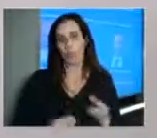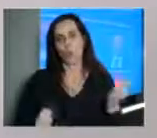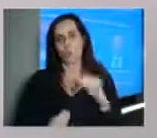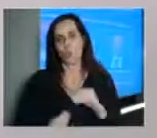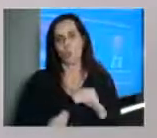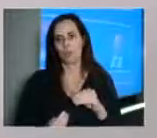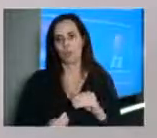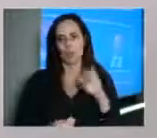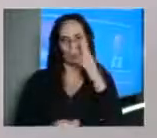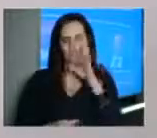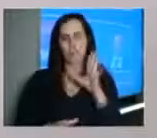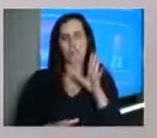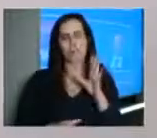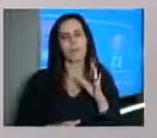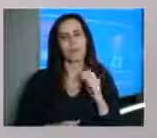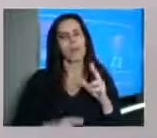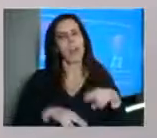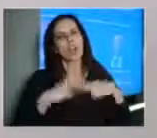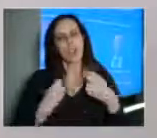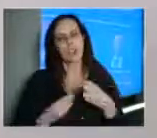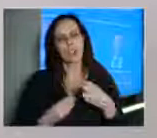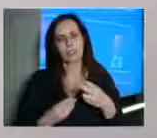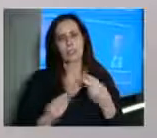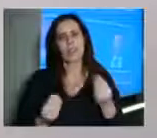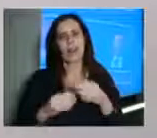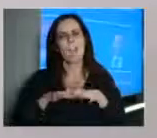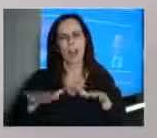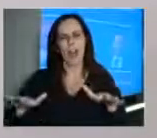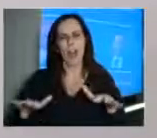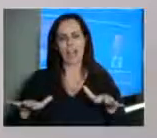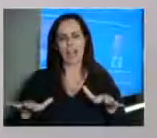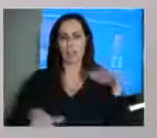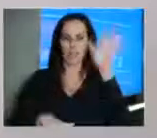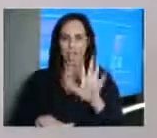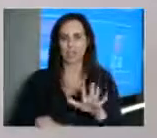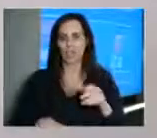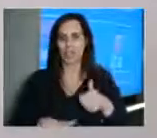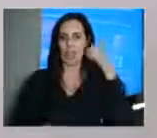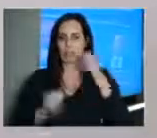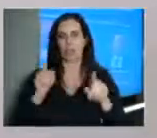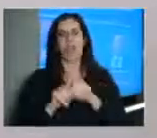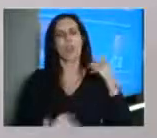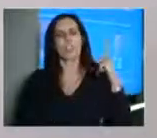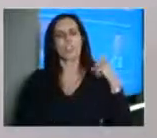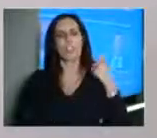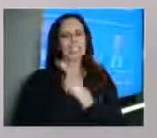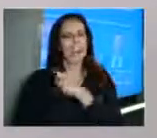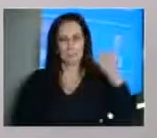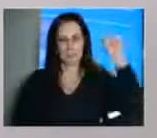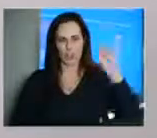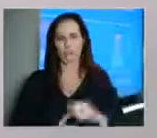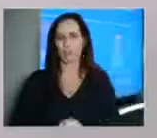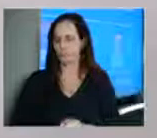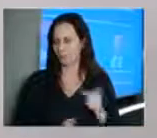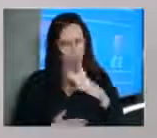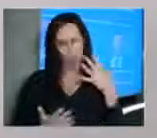נוספים שמנסים לייצר, לשחזר את האפקט הוויראלי של הסרטון של הילד שקט, סרטון הפשיזם,